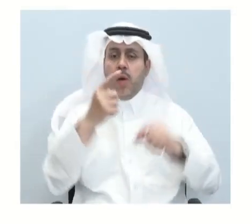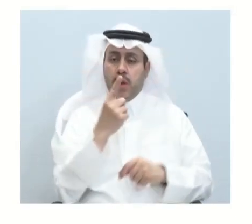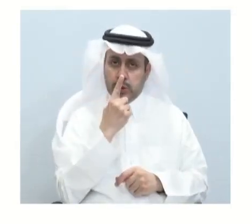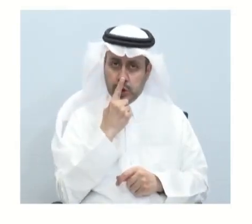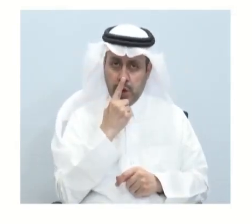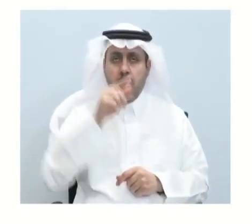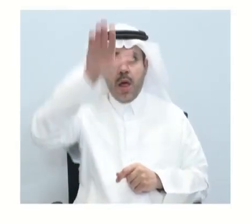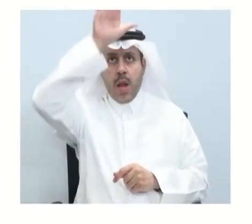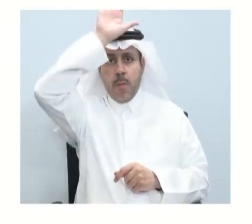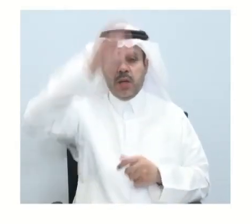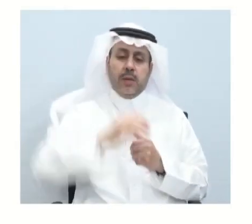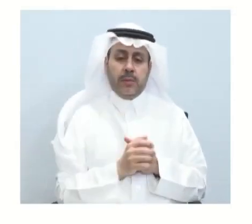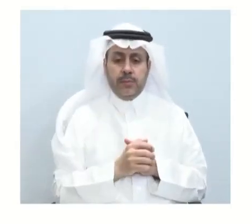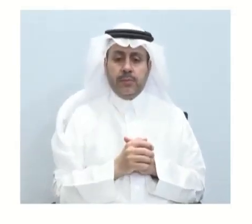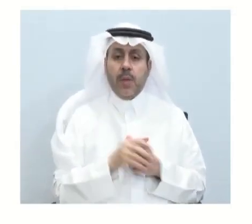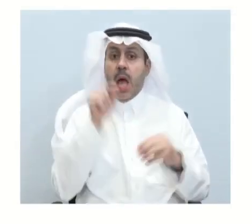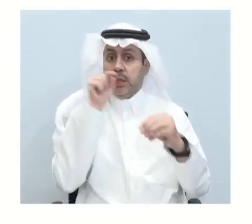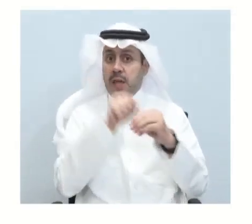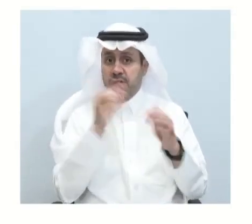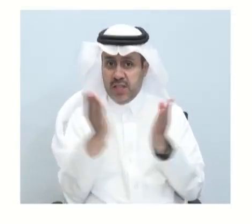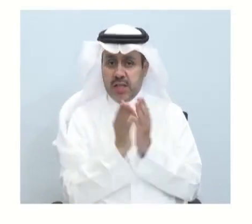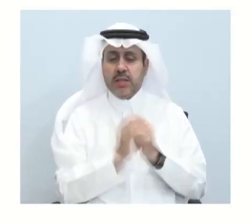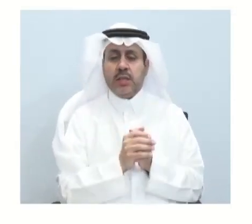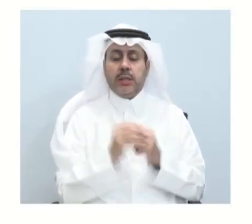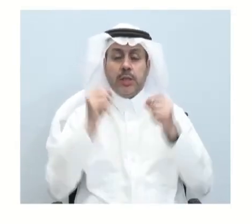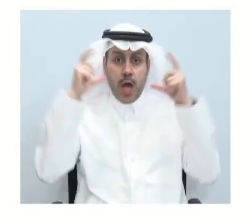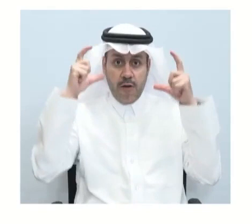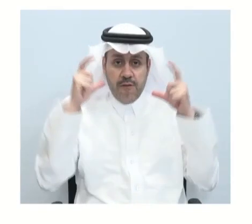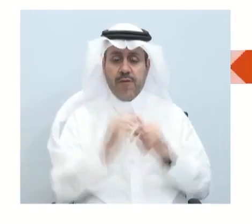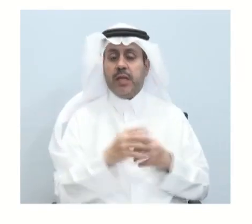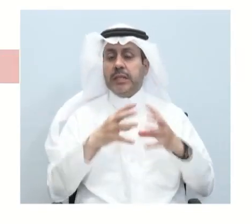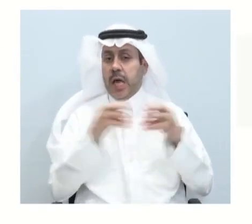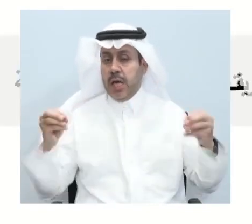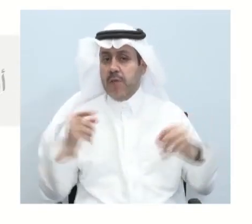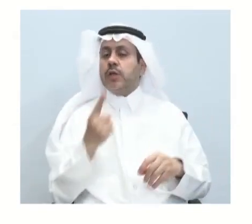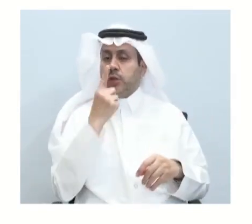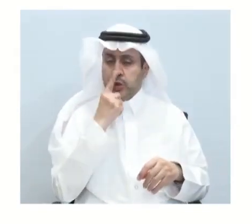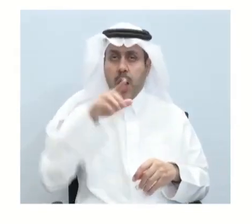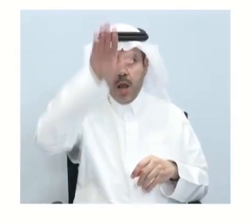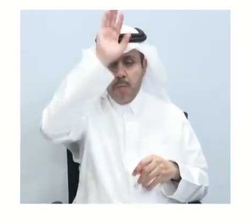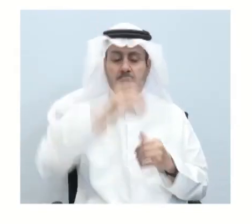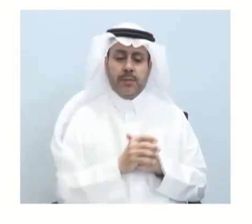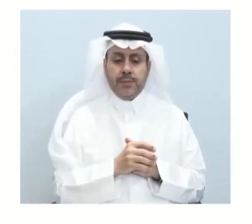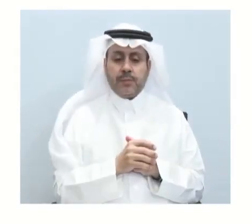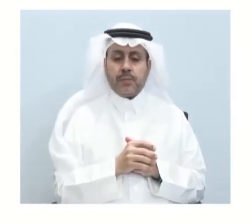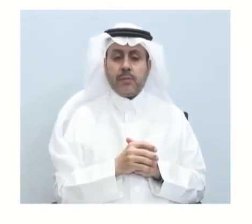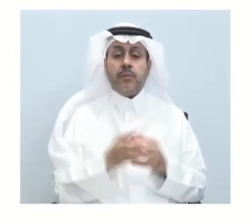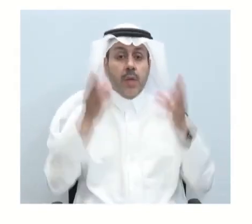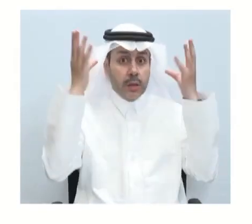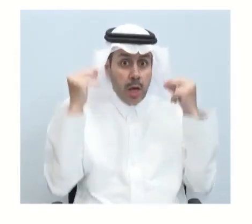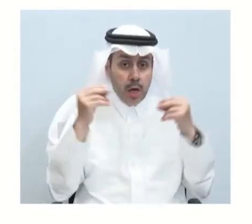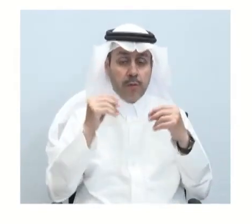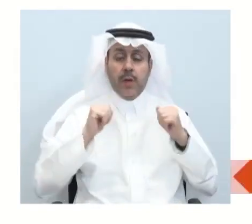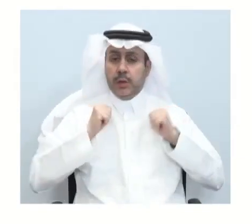اهداف درسنا لهذا اليوم ان يتعرف الطالب على تعريف البيعه لغه واصطلاحا وثانيا ان يتعرف الطالب على